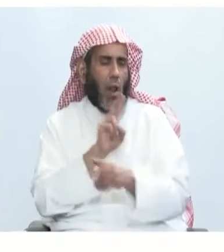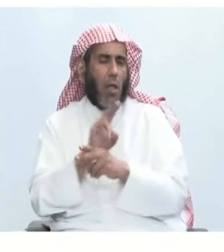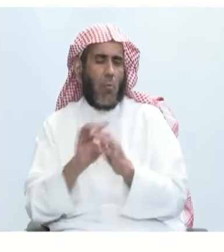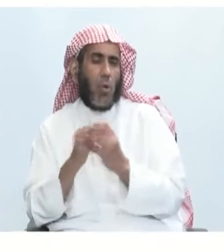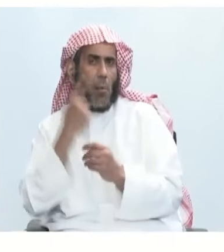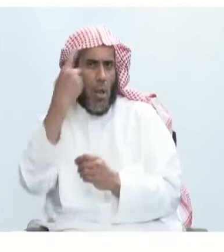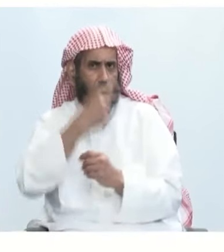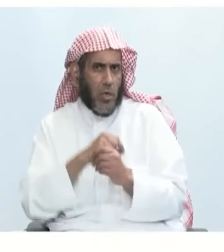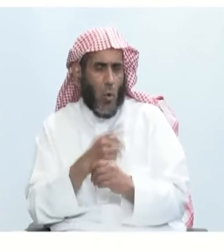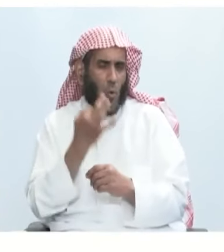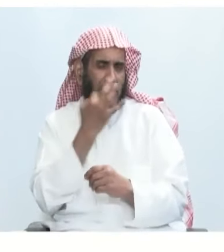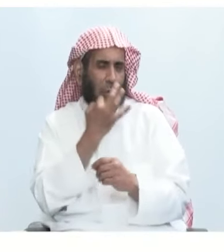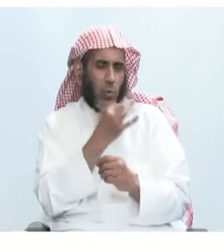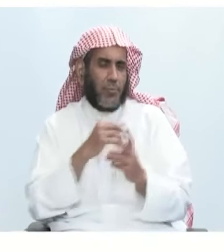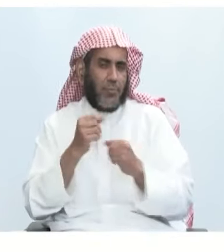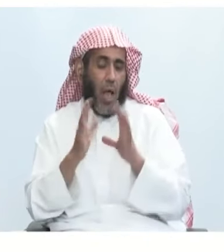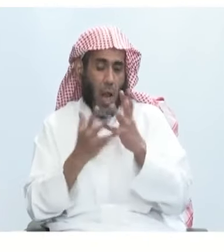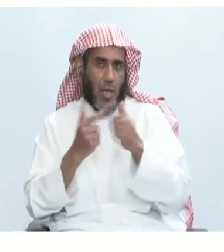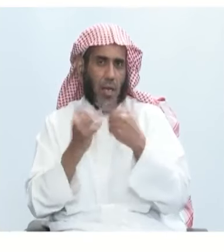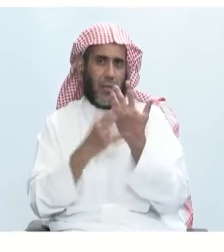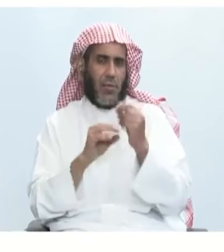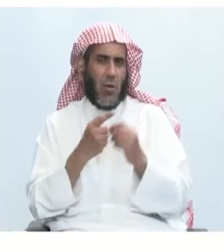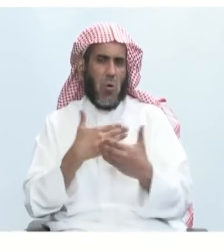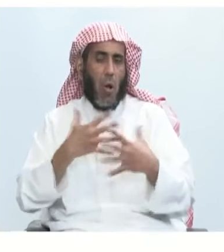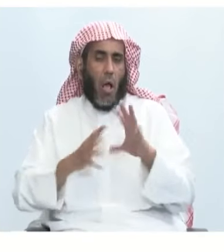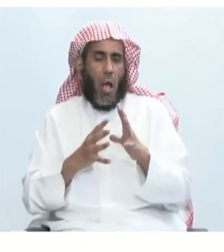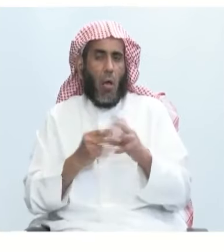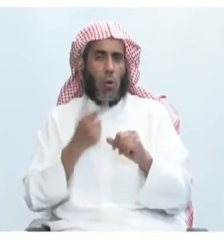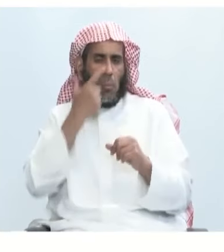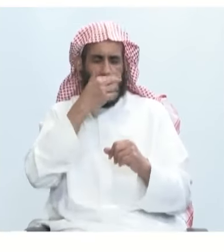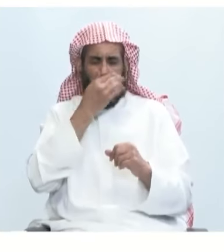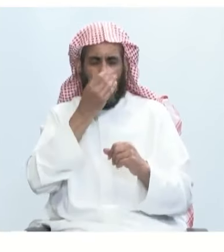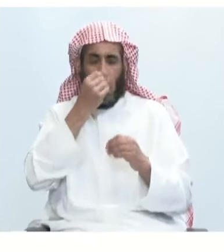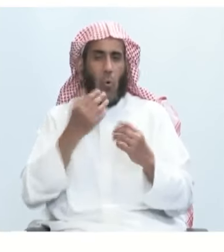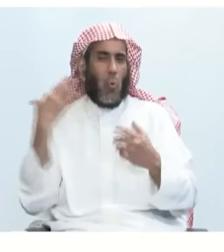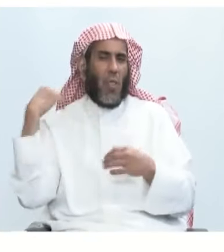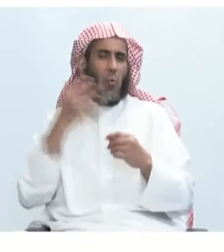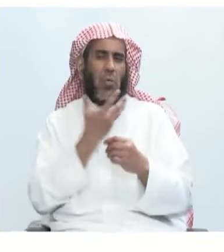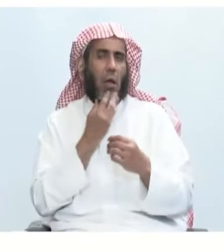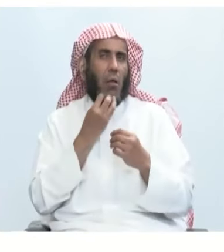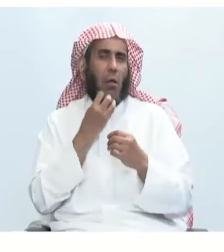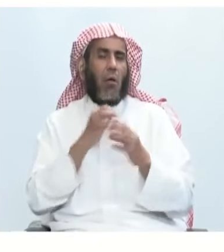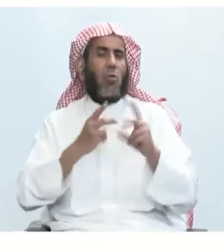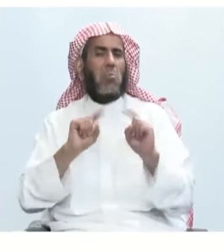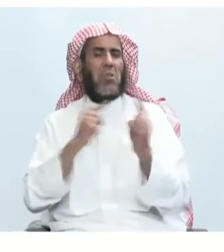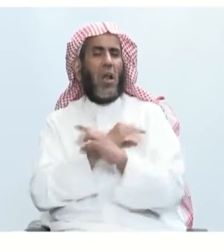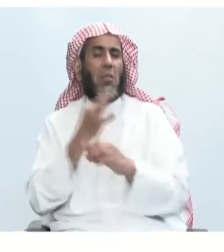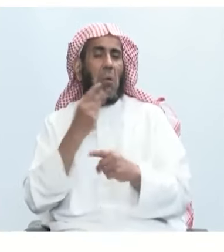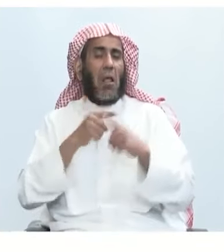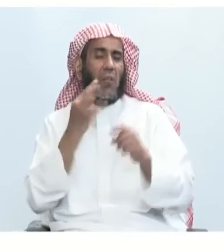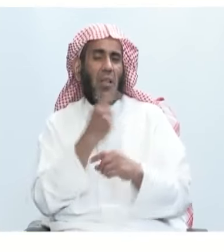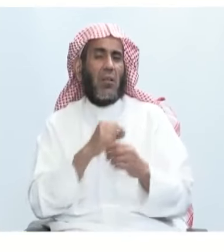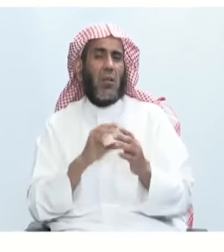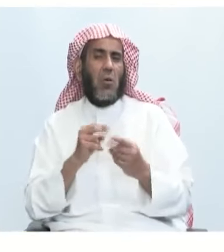تعبيرات الوجه والصوت حركه اليد والمرتبه وتكرار لمس الانف والظهر والذقن ثم التناقضات والاخطاء في الحديث